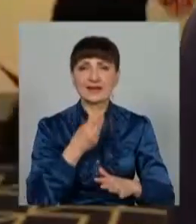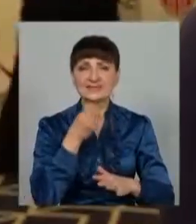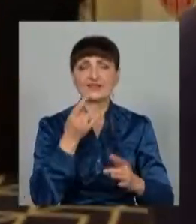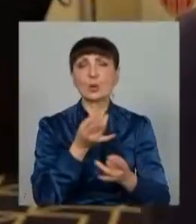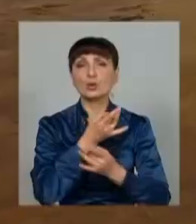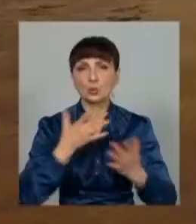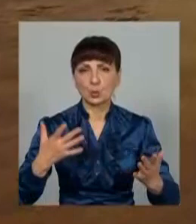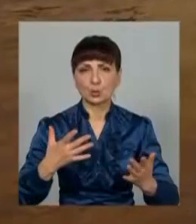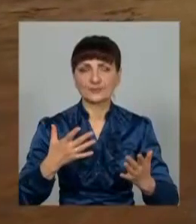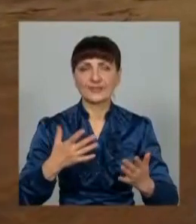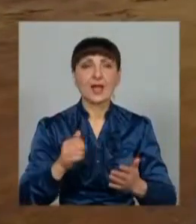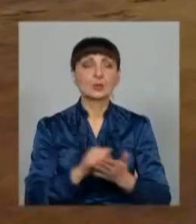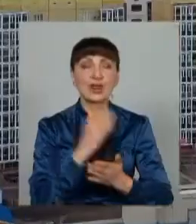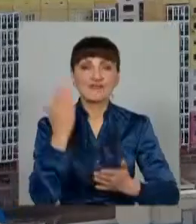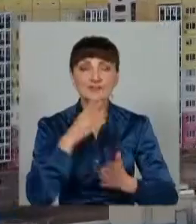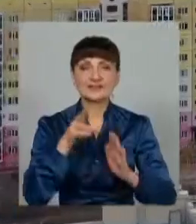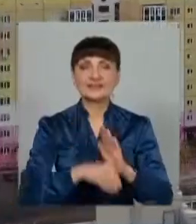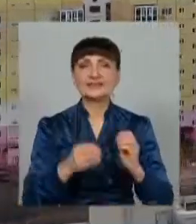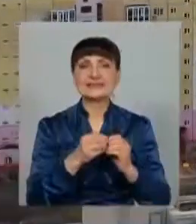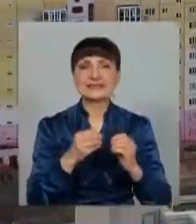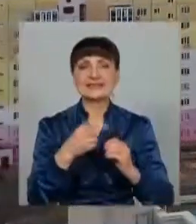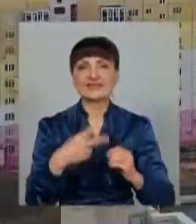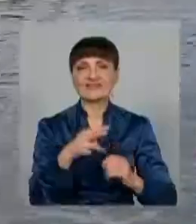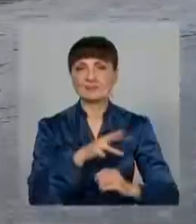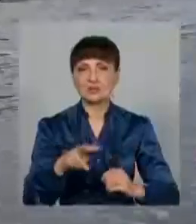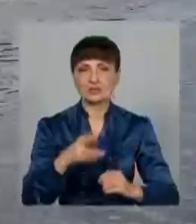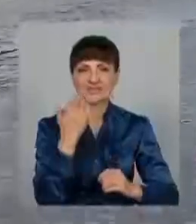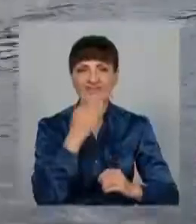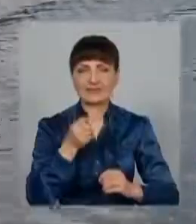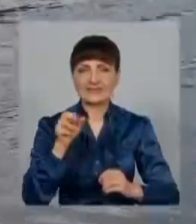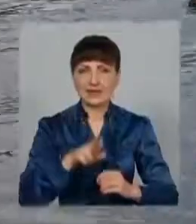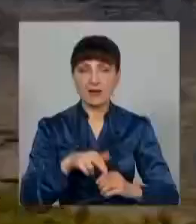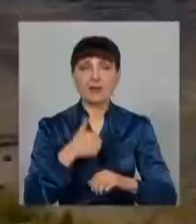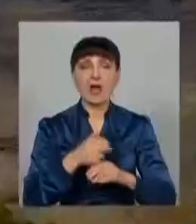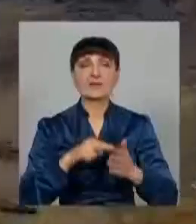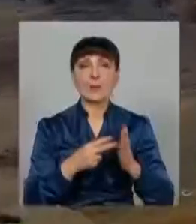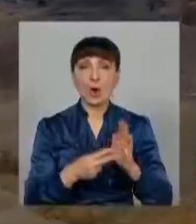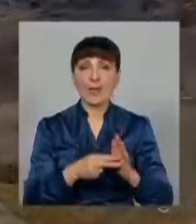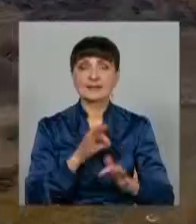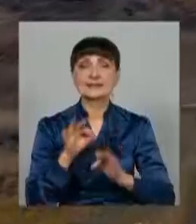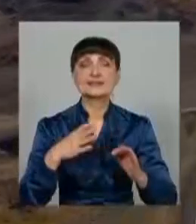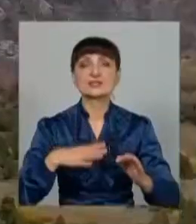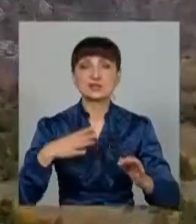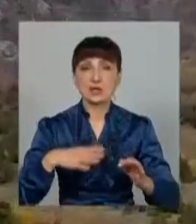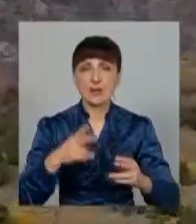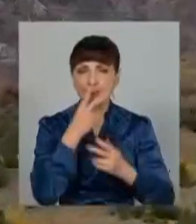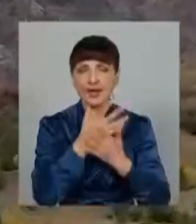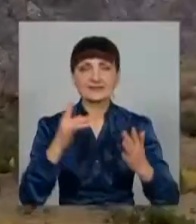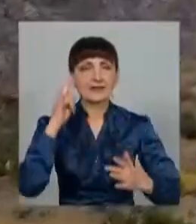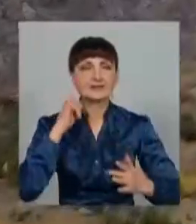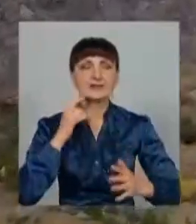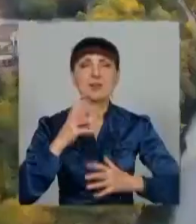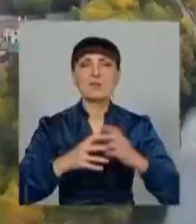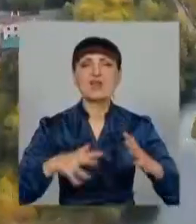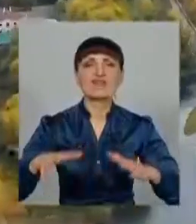культурное достояние. Документальный фильм состоит из 10-20-минутных серий. Главная цель проекта, говорят создатели, презентовать Казахстан на